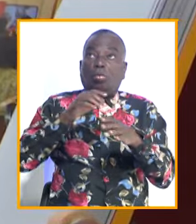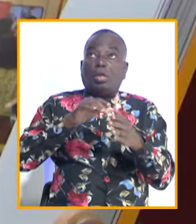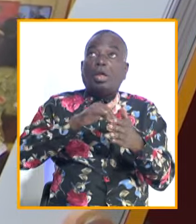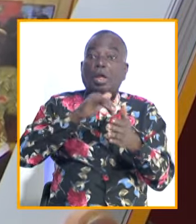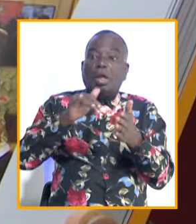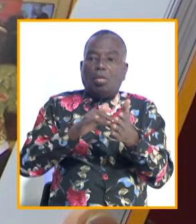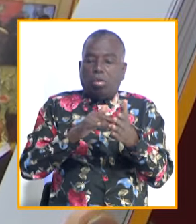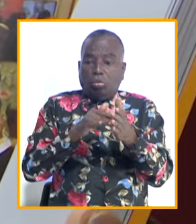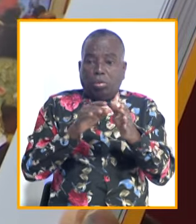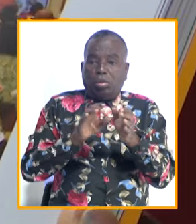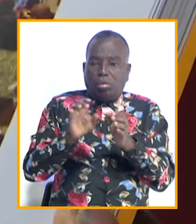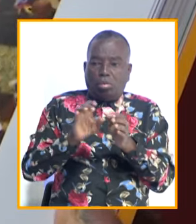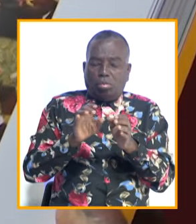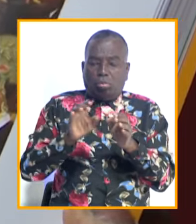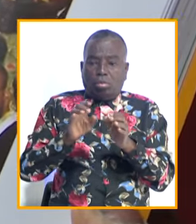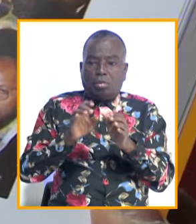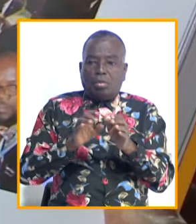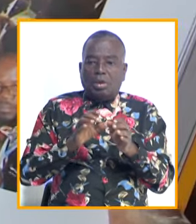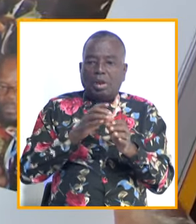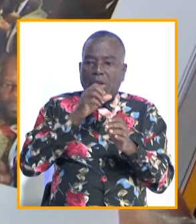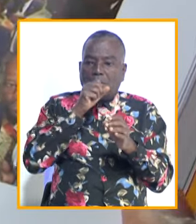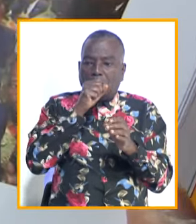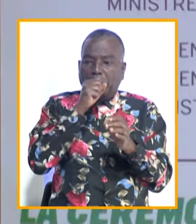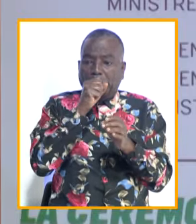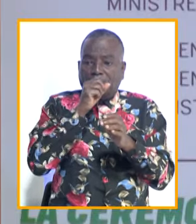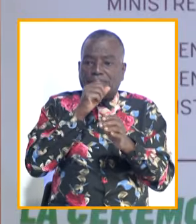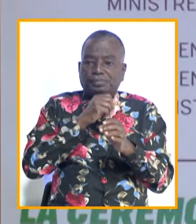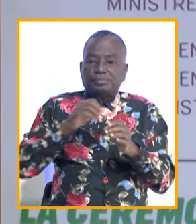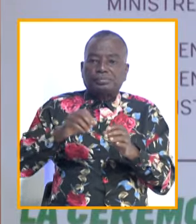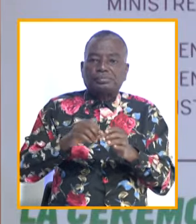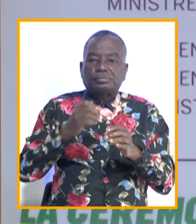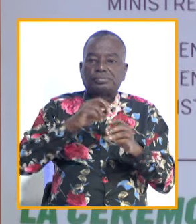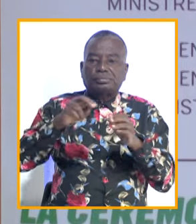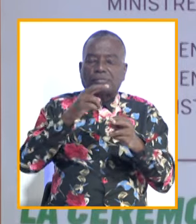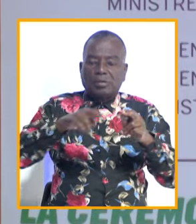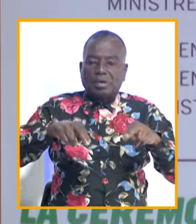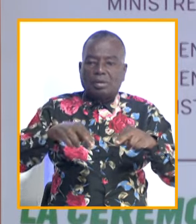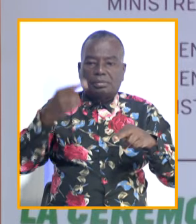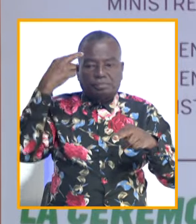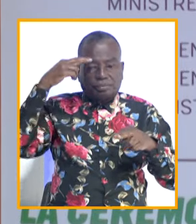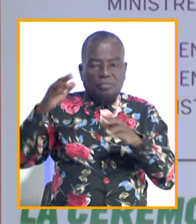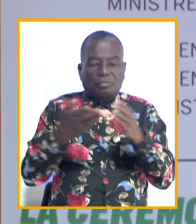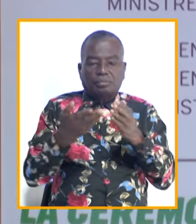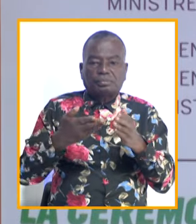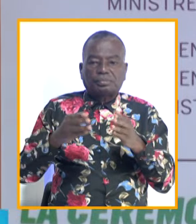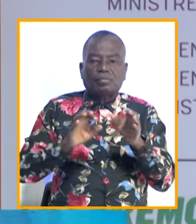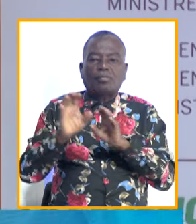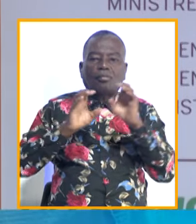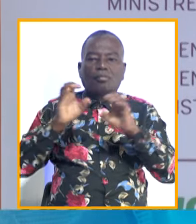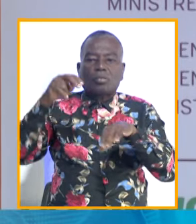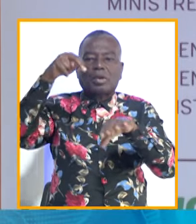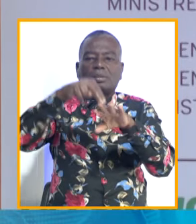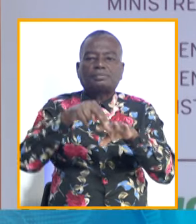d'information et de communication gouvernementale, en abrégé le CICG, et le réseau des services gouvernementaux de